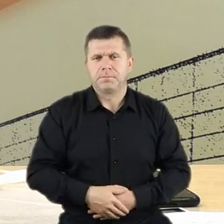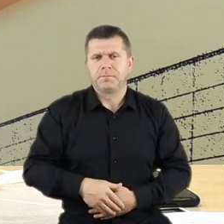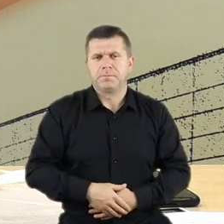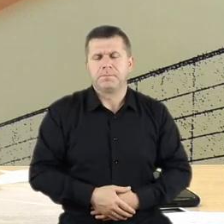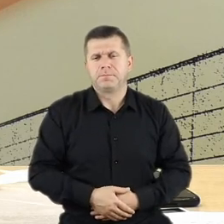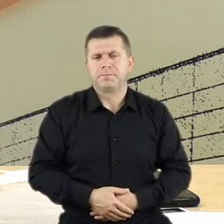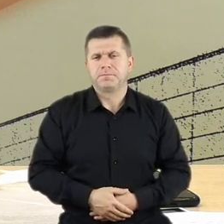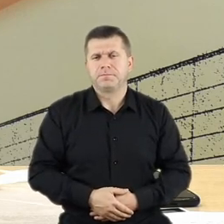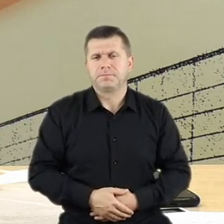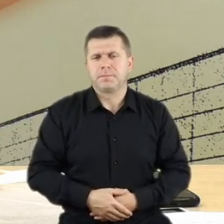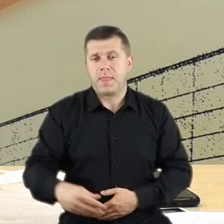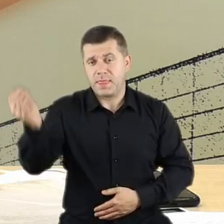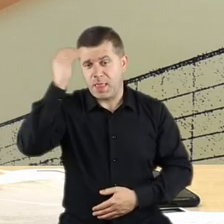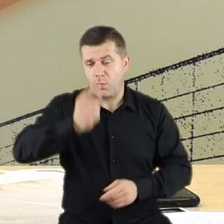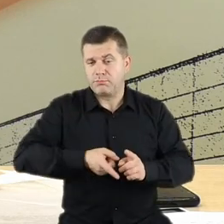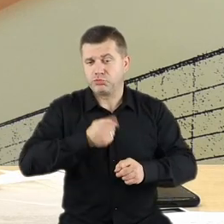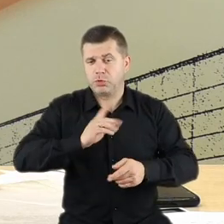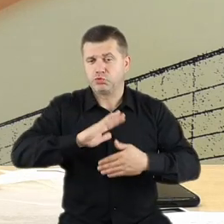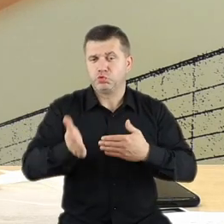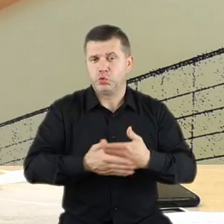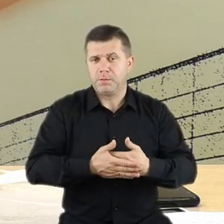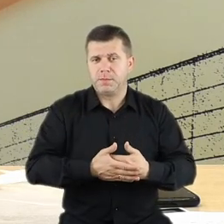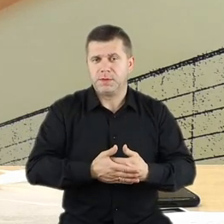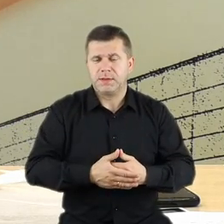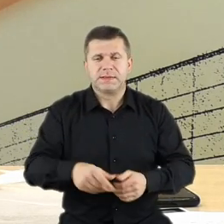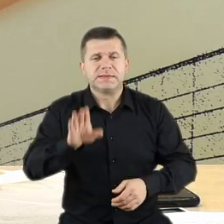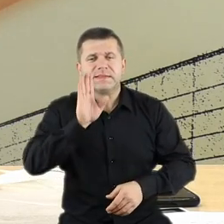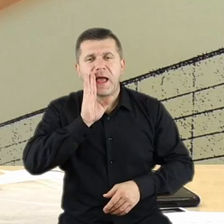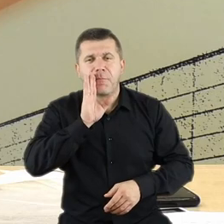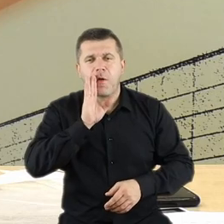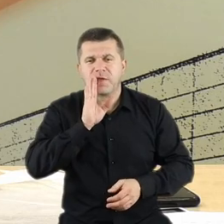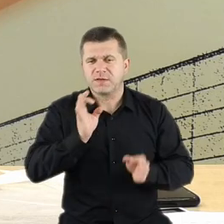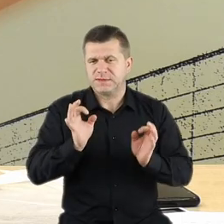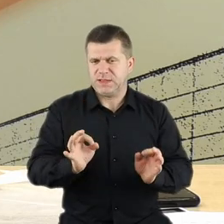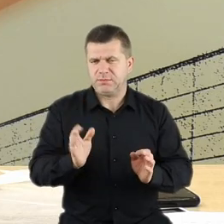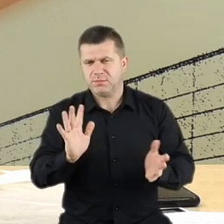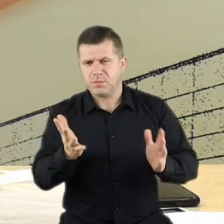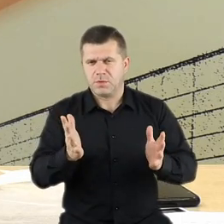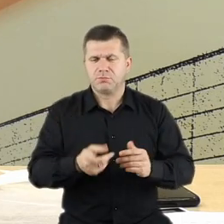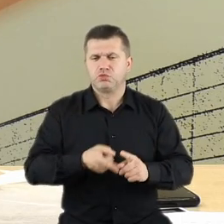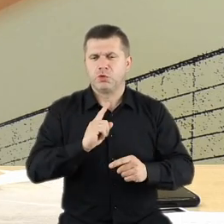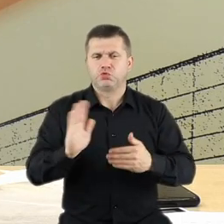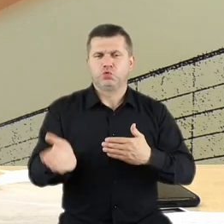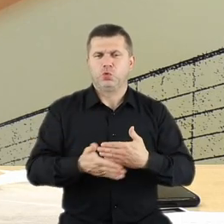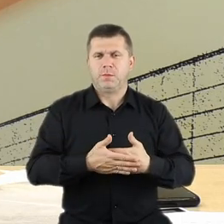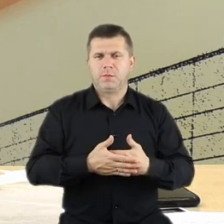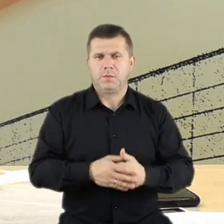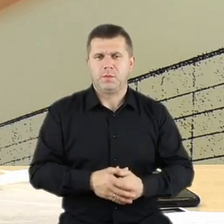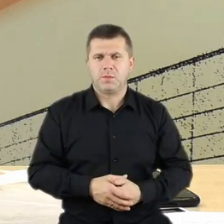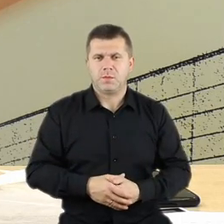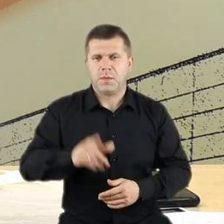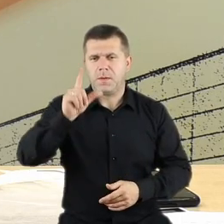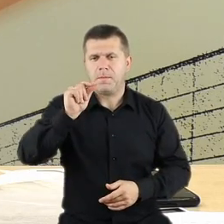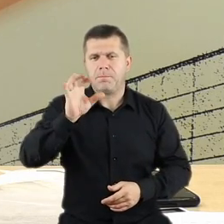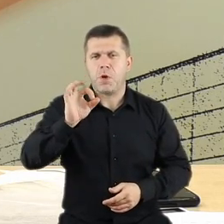gdyby to były nauki przedślubne czy tak jak zapowiedzi w tej chwili czy coś takiego przed ślubem to się szło